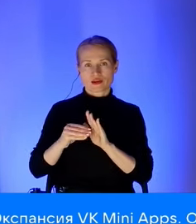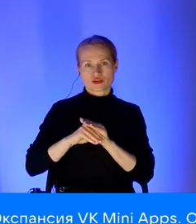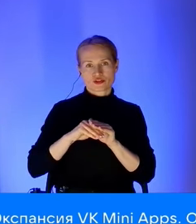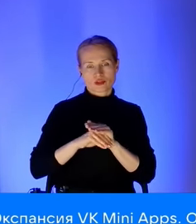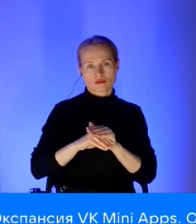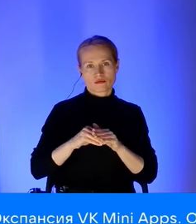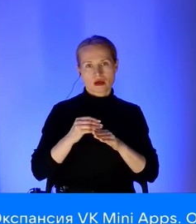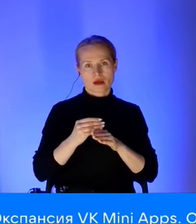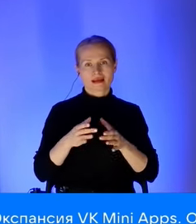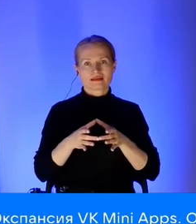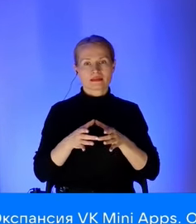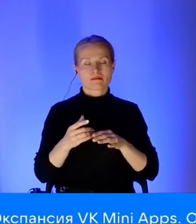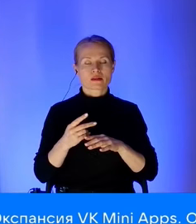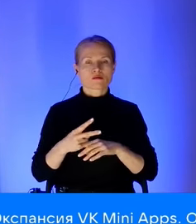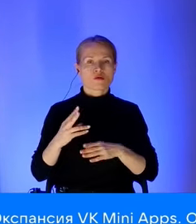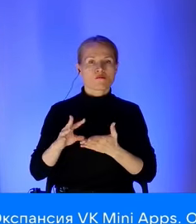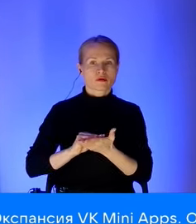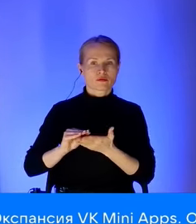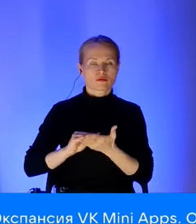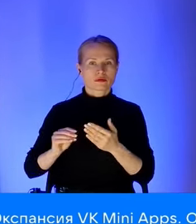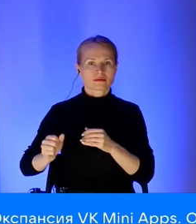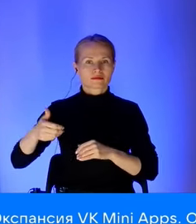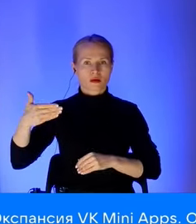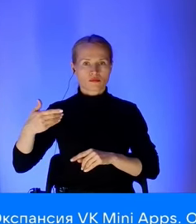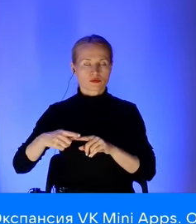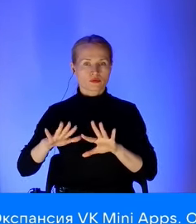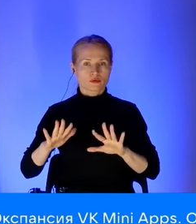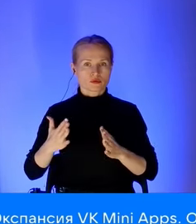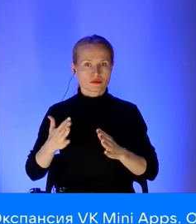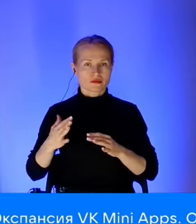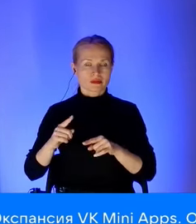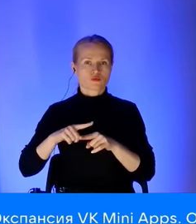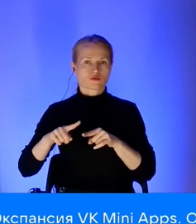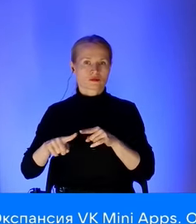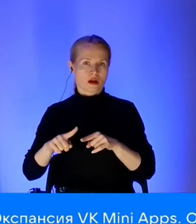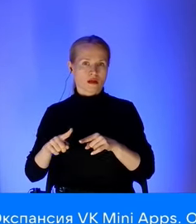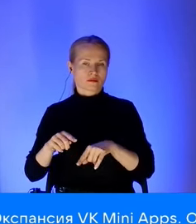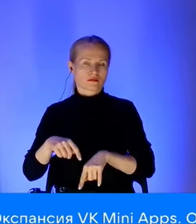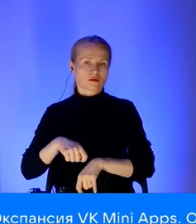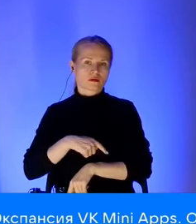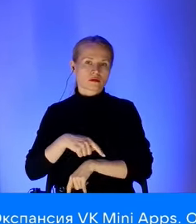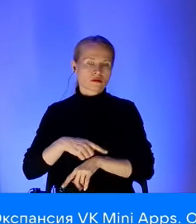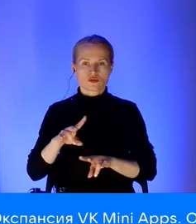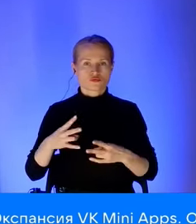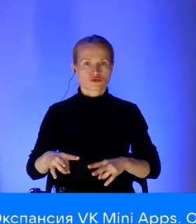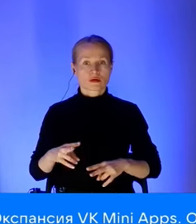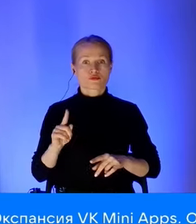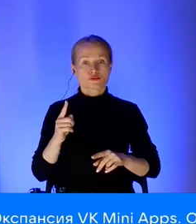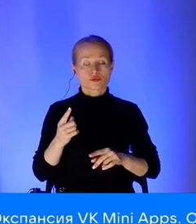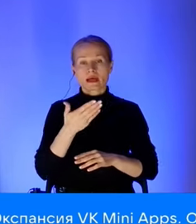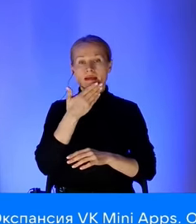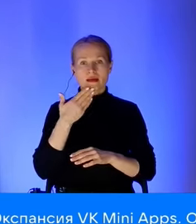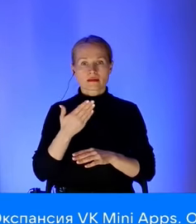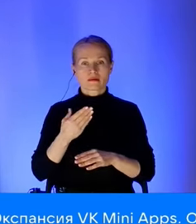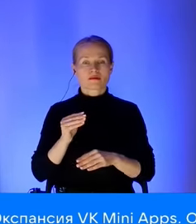диск. Поэтому повторные запуски, которые происходят, они сильно ускоряются, поскольку нет